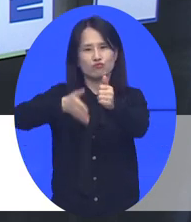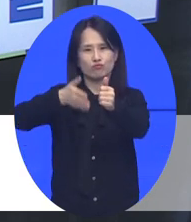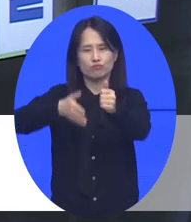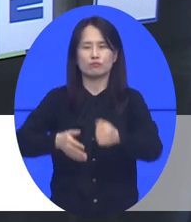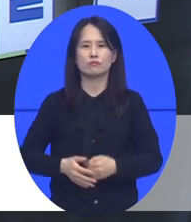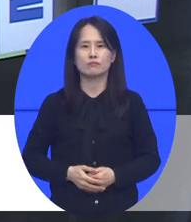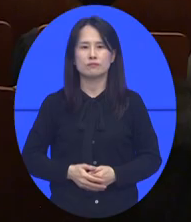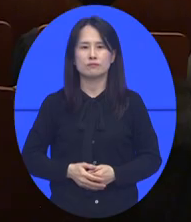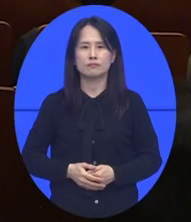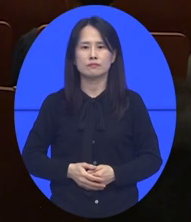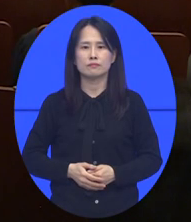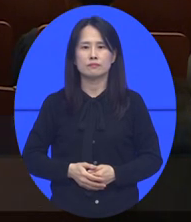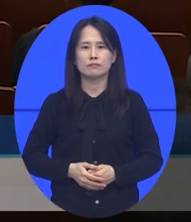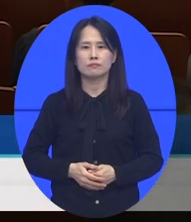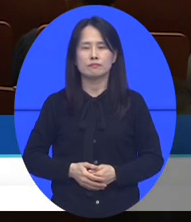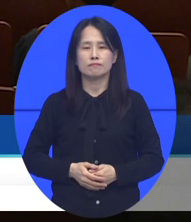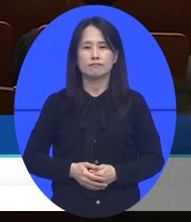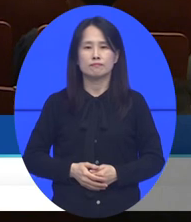기자입니다.